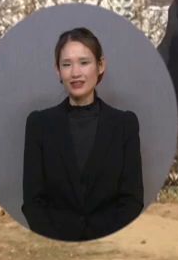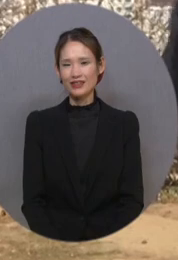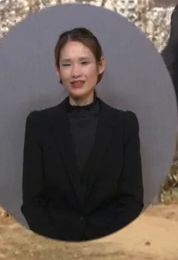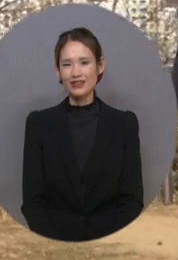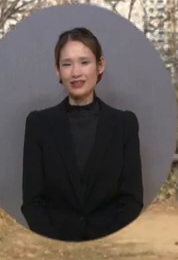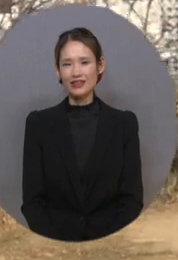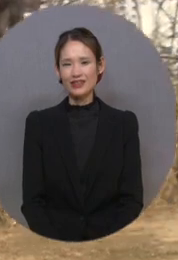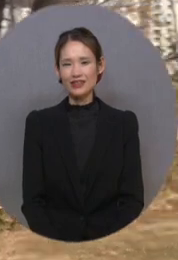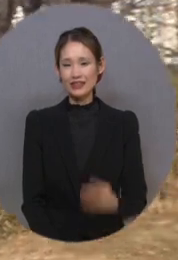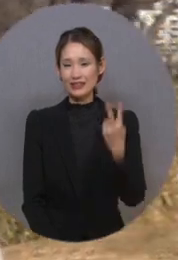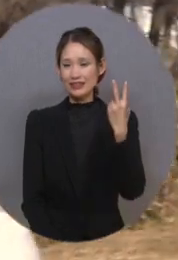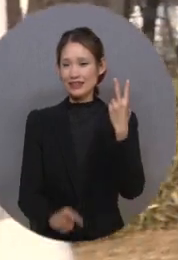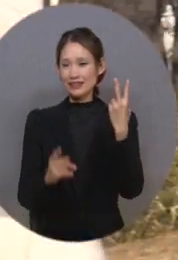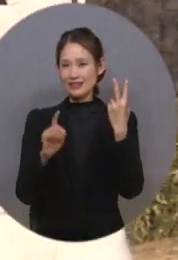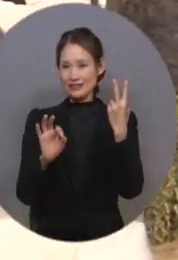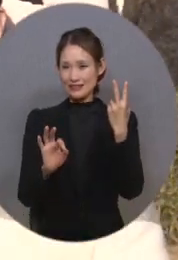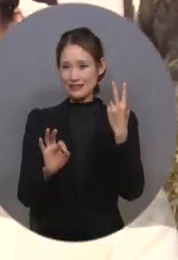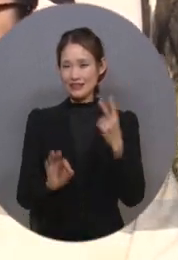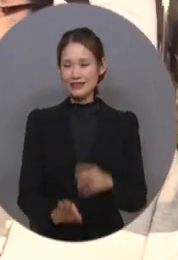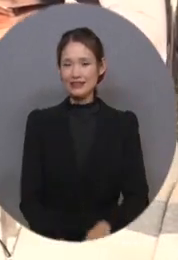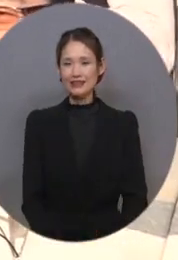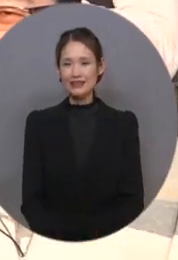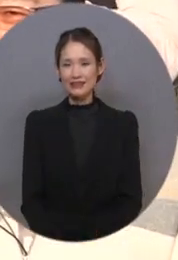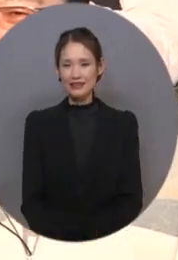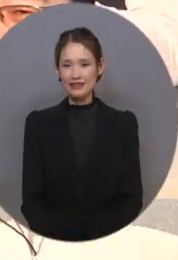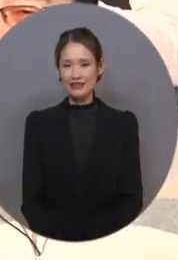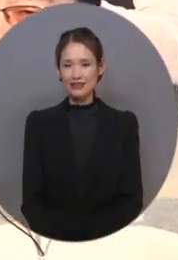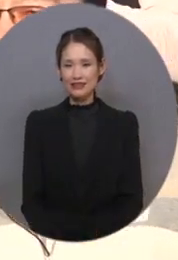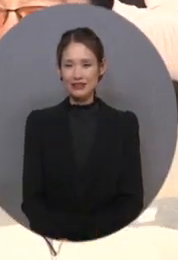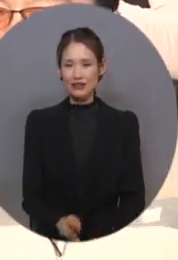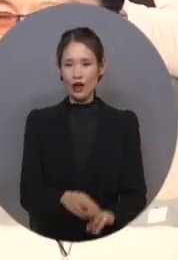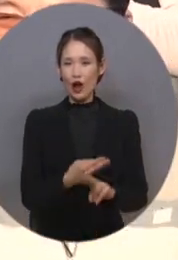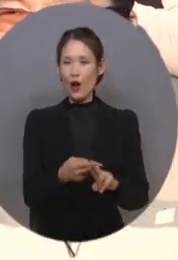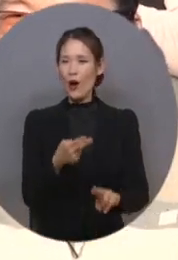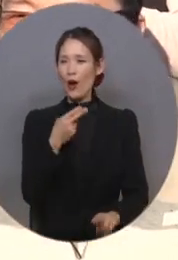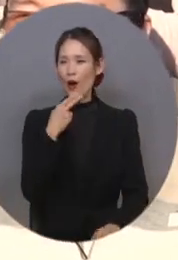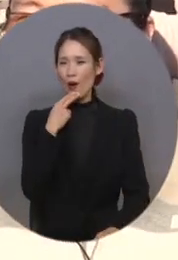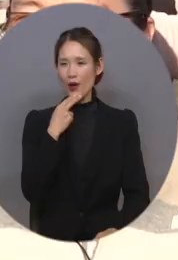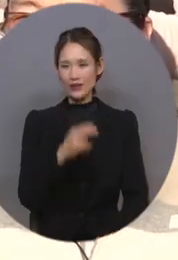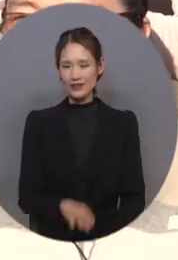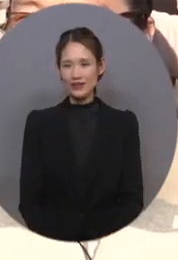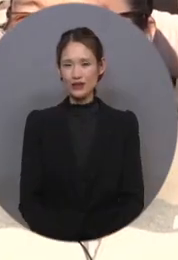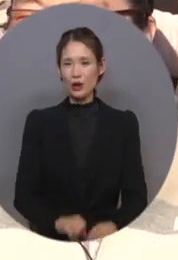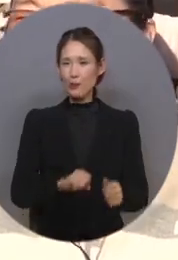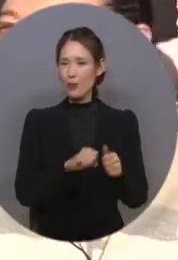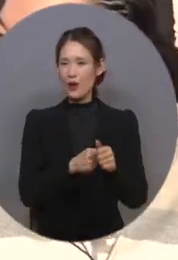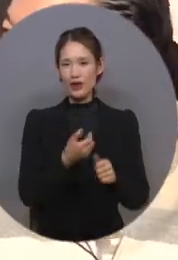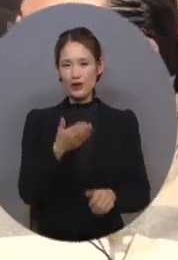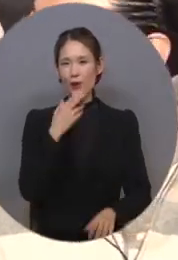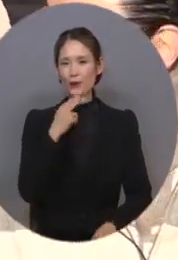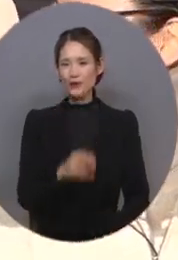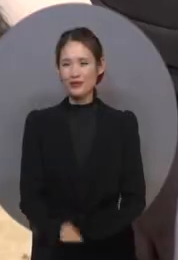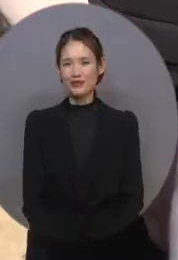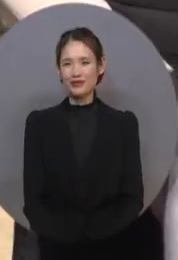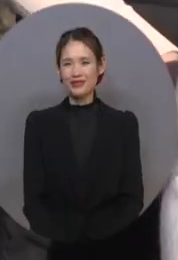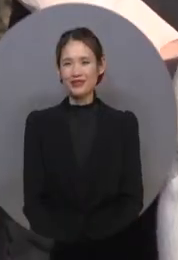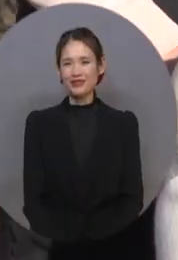그러면 이등은요? 이등. 이등은 선물은 없고요. 네. 대신 벌칙도 없습니다.